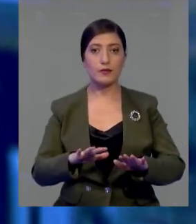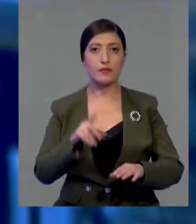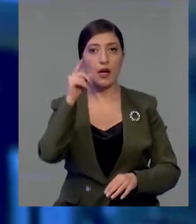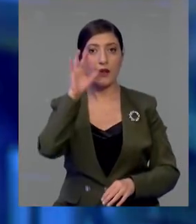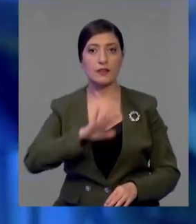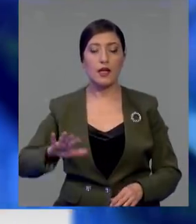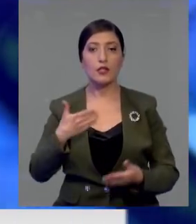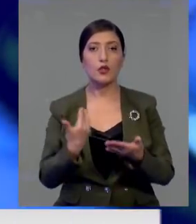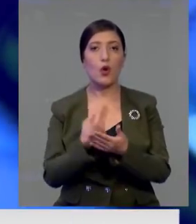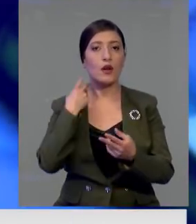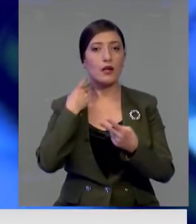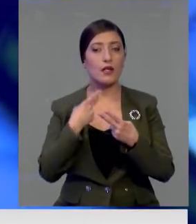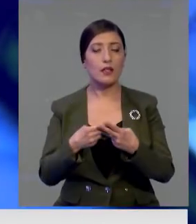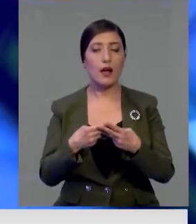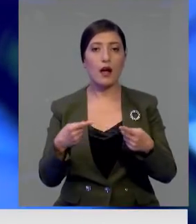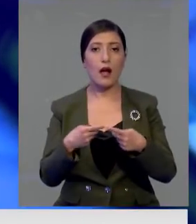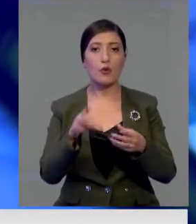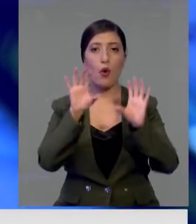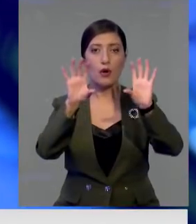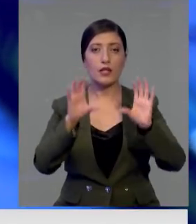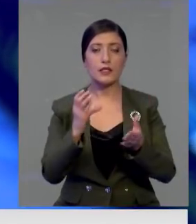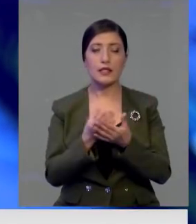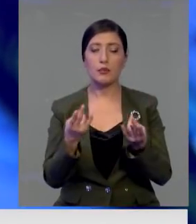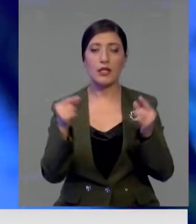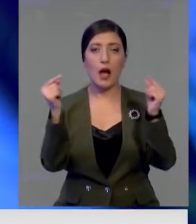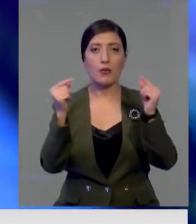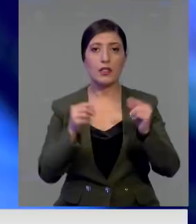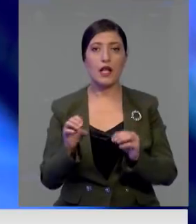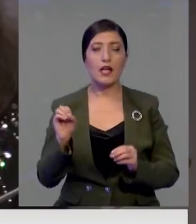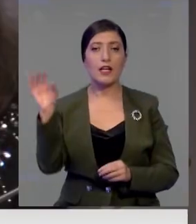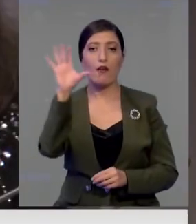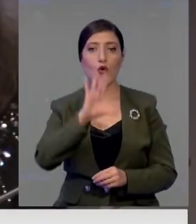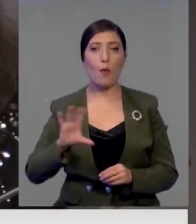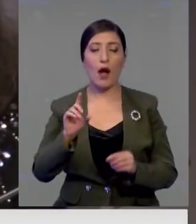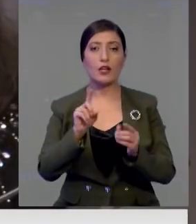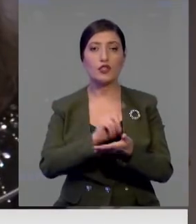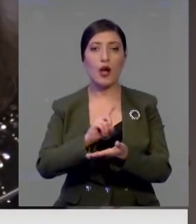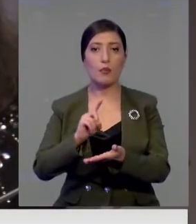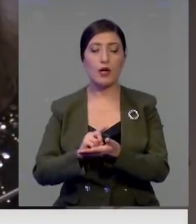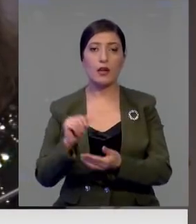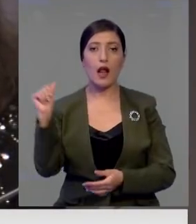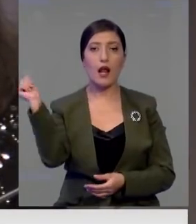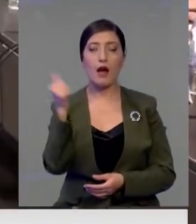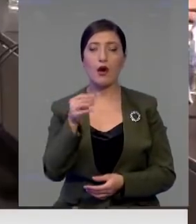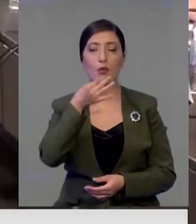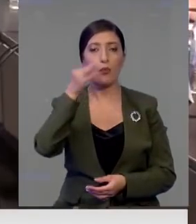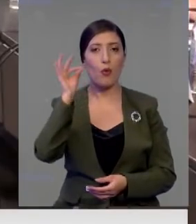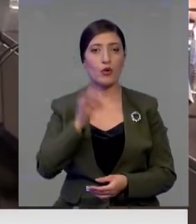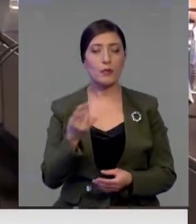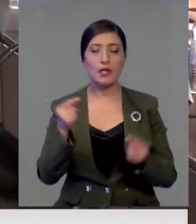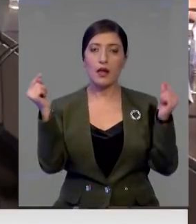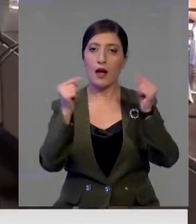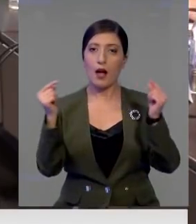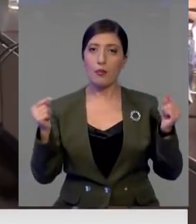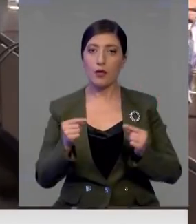քրեական օրենսգիրքը պետք է համապատասխանի եվրոպական չափանիշներին ու Եվրոպայի խորհրդի անդամ պետությունների լավագույն փորձին։ Սա նախագիծը